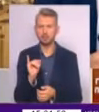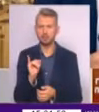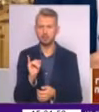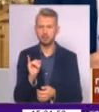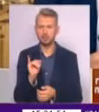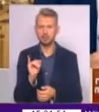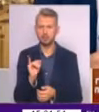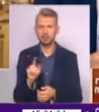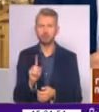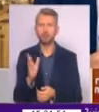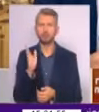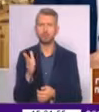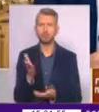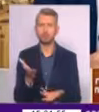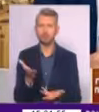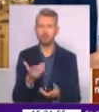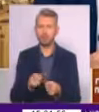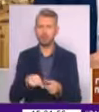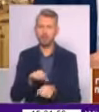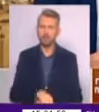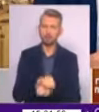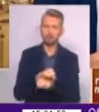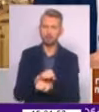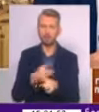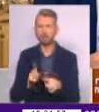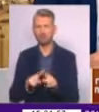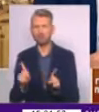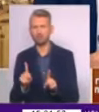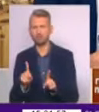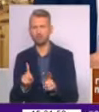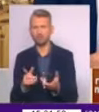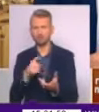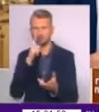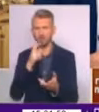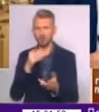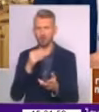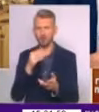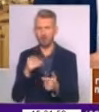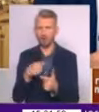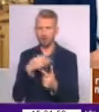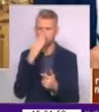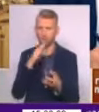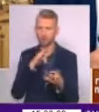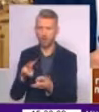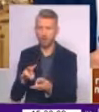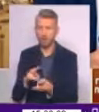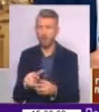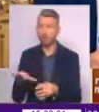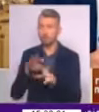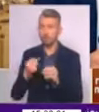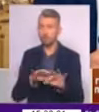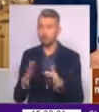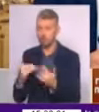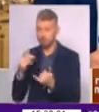що з цього буде? Тобто це революція, чи це справжність, чи це якась провокація? Ви маєте на увазі загалом події, які зараз в урядовому